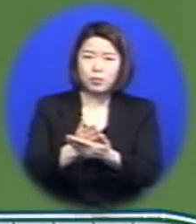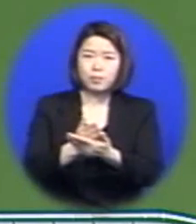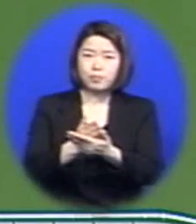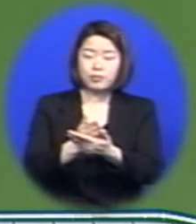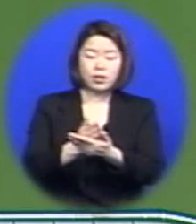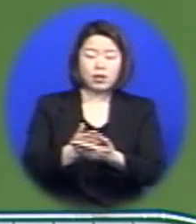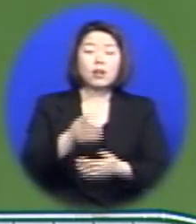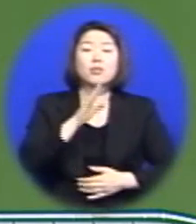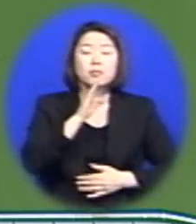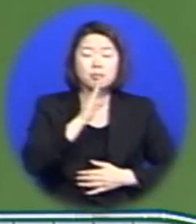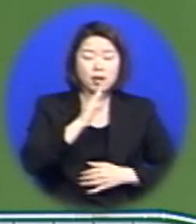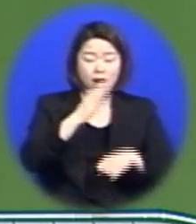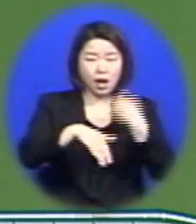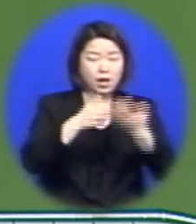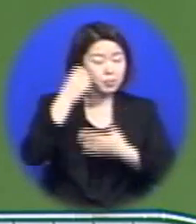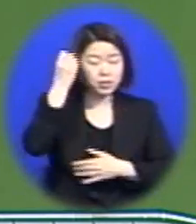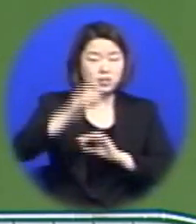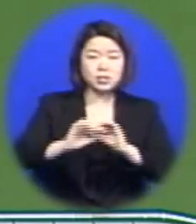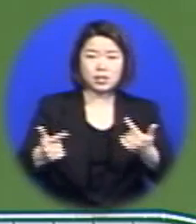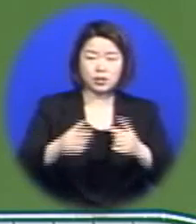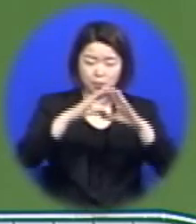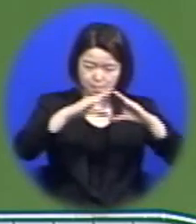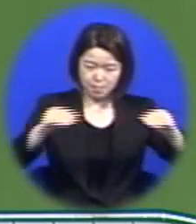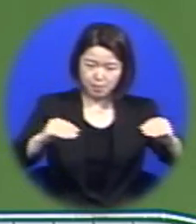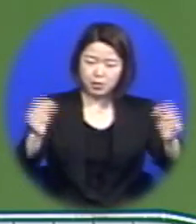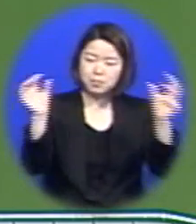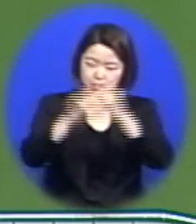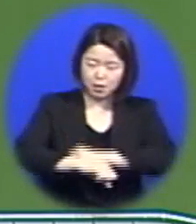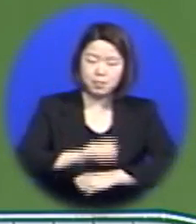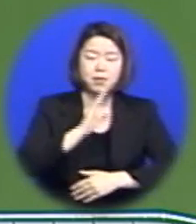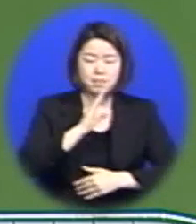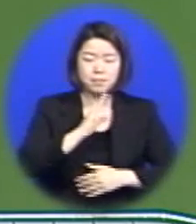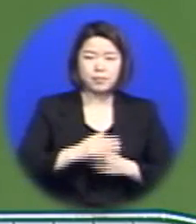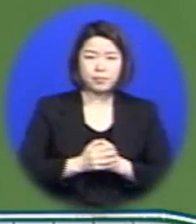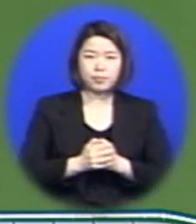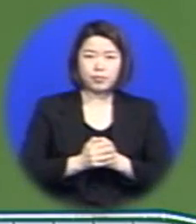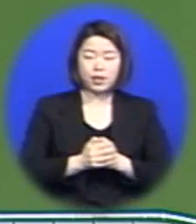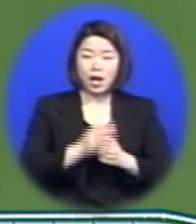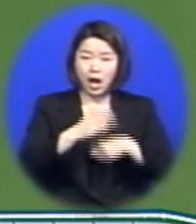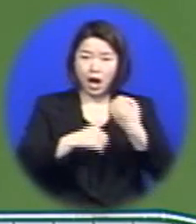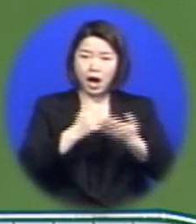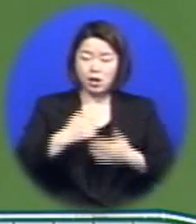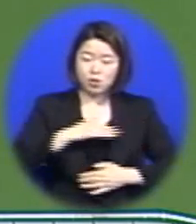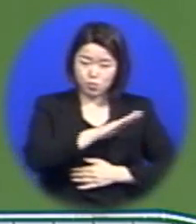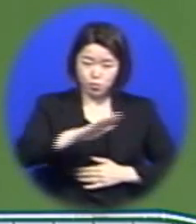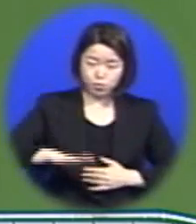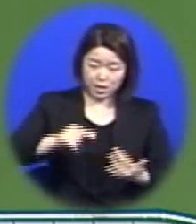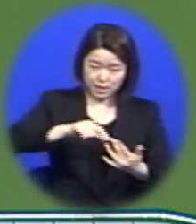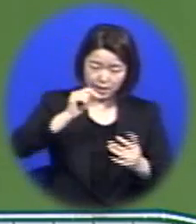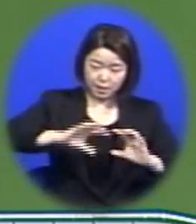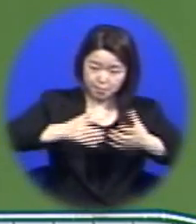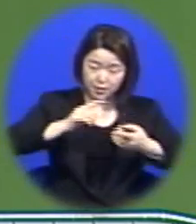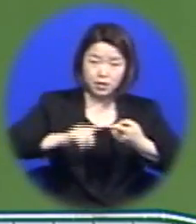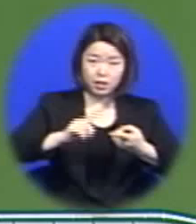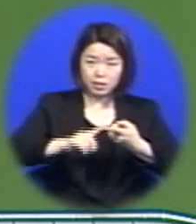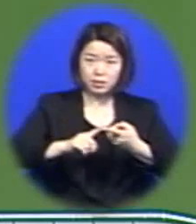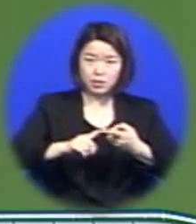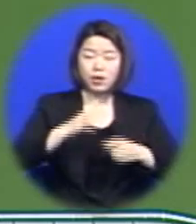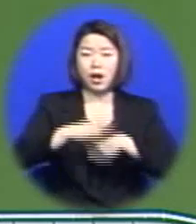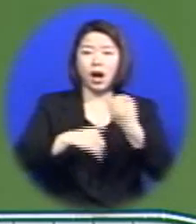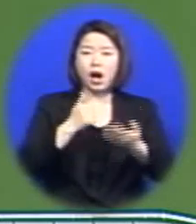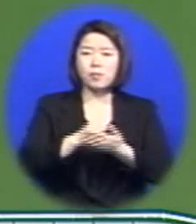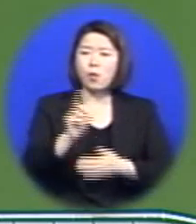잊어버리지 않으셨어요 바벨론은 멸망합니다 하나님 우리가 하나님의 택한 백성인 것을 하나님 어찌